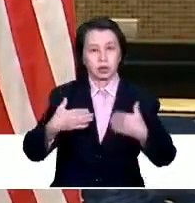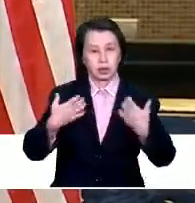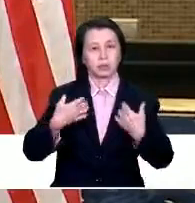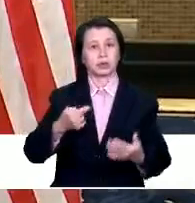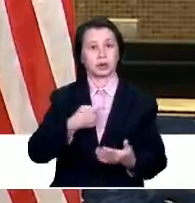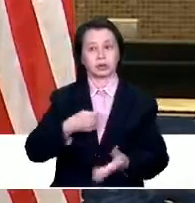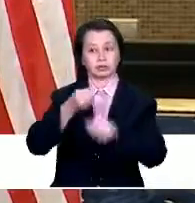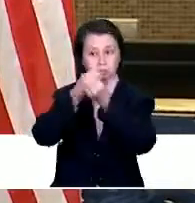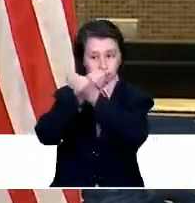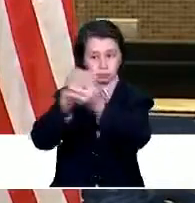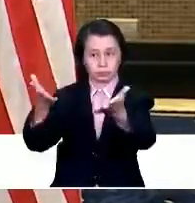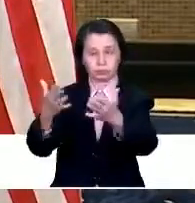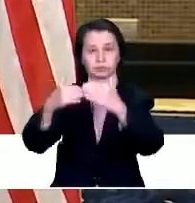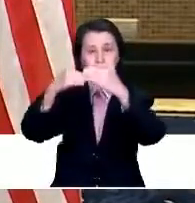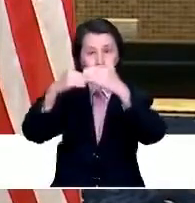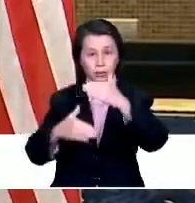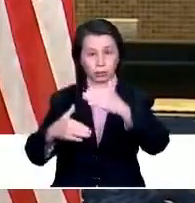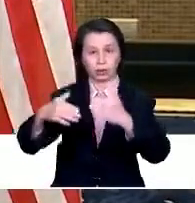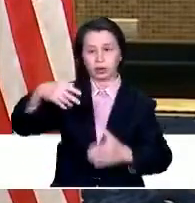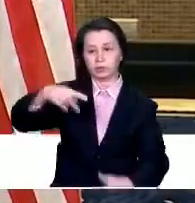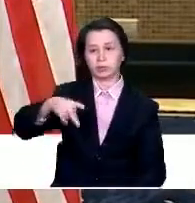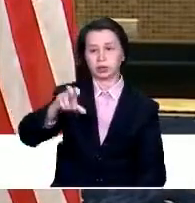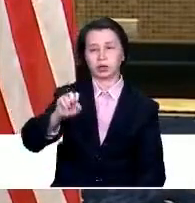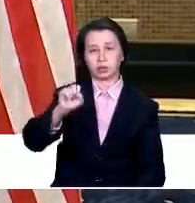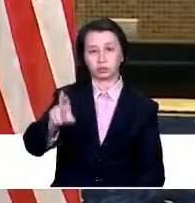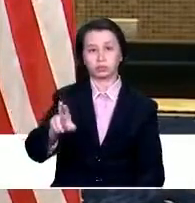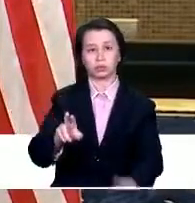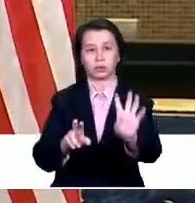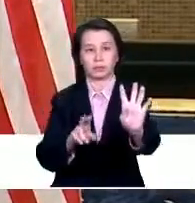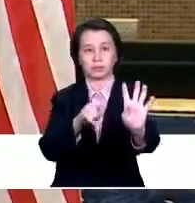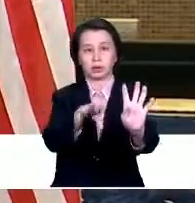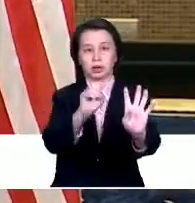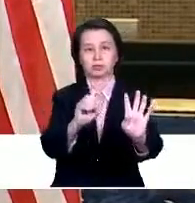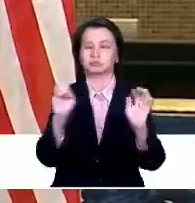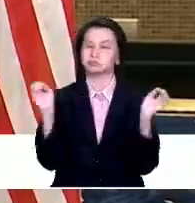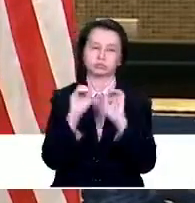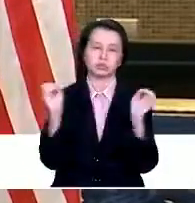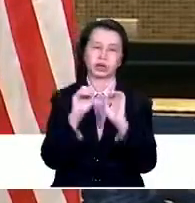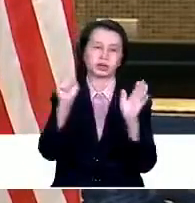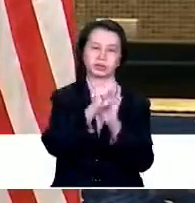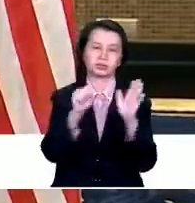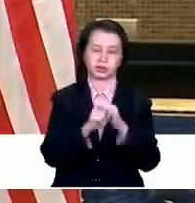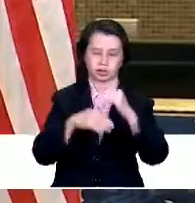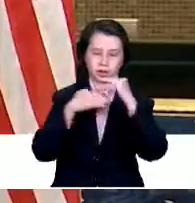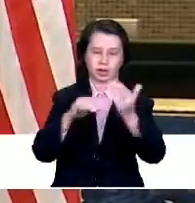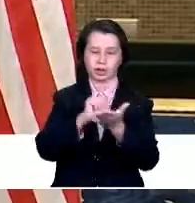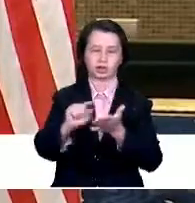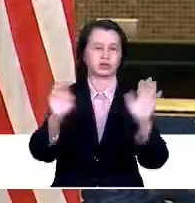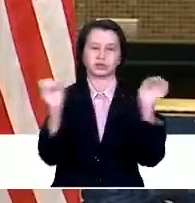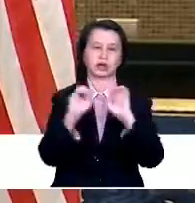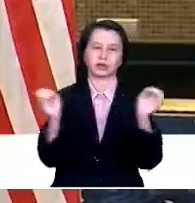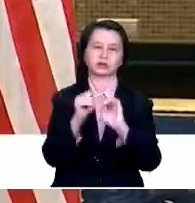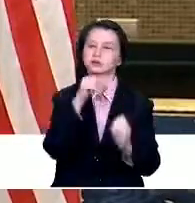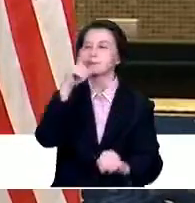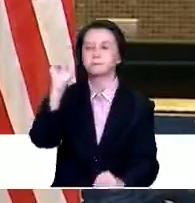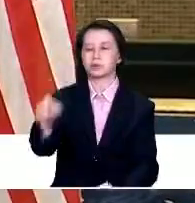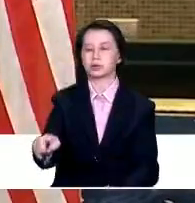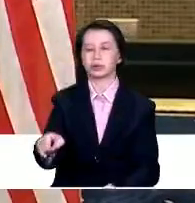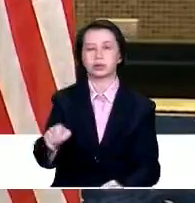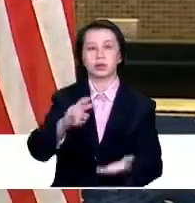saya umumkan bahwa di bawah PSU 4.0 tiada lagi syarat Hut gaji ditetapkan